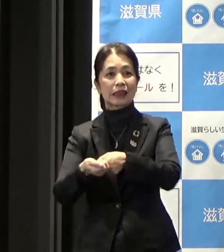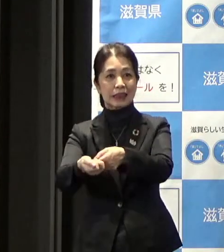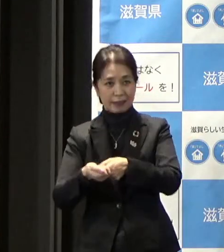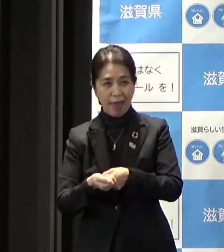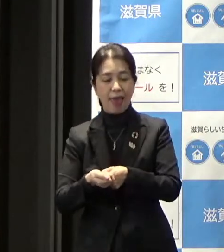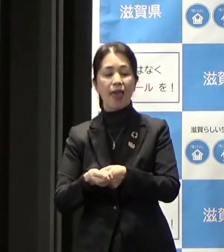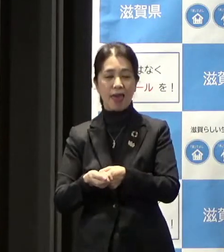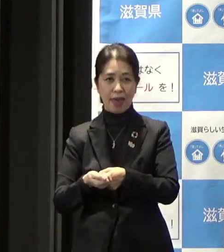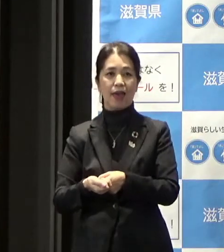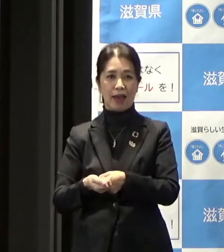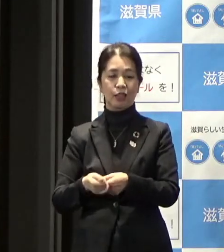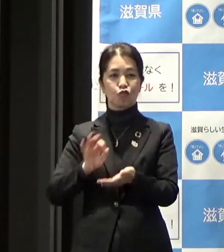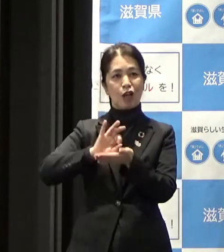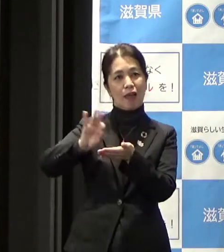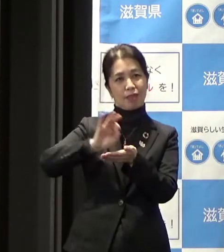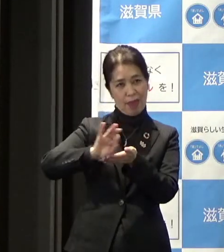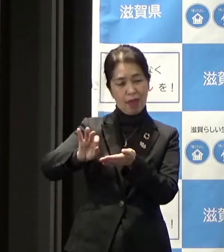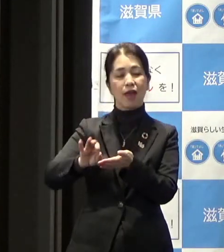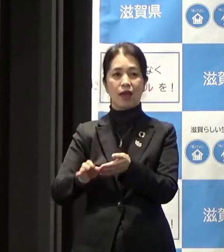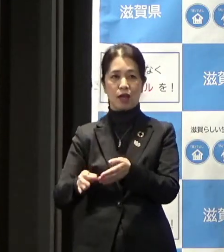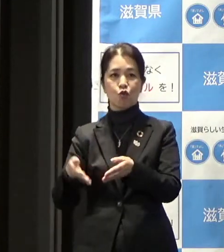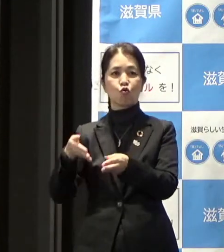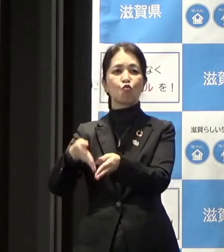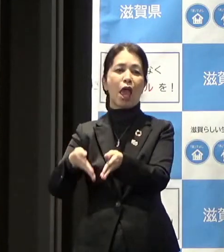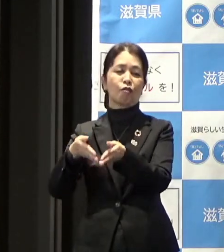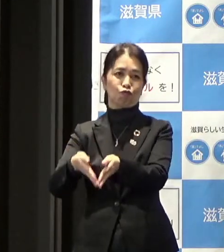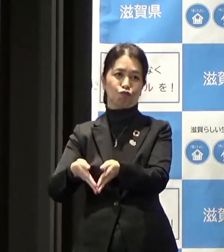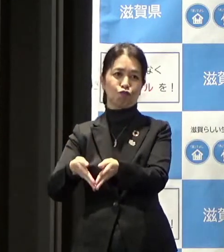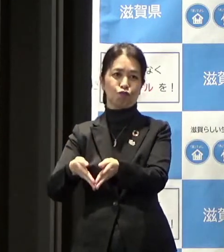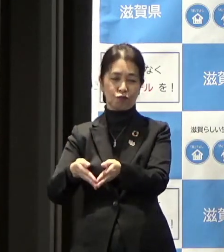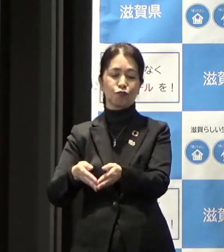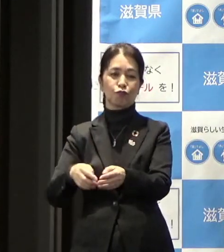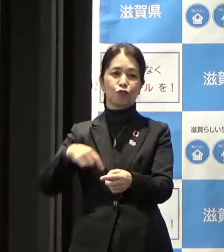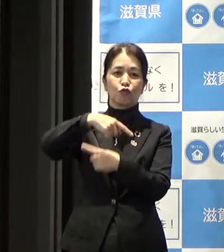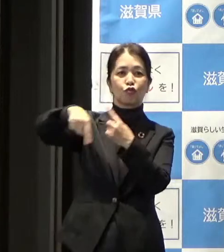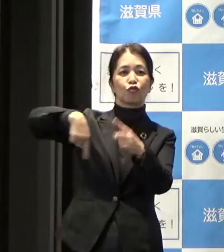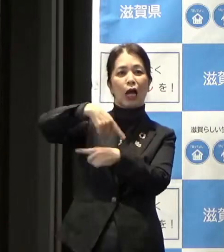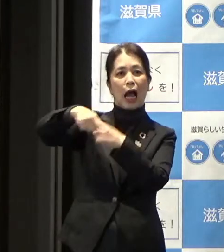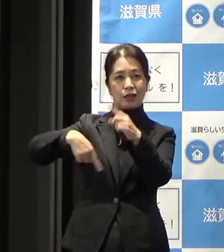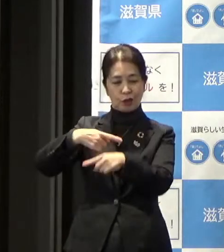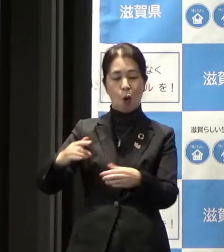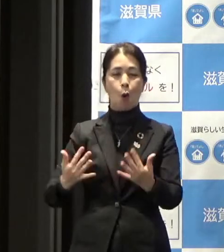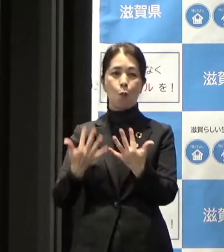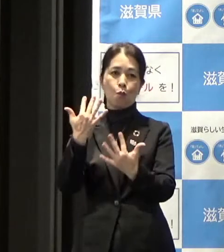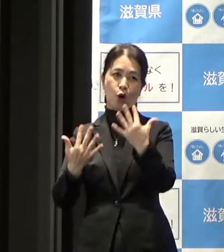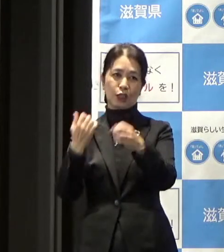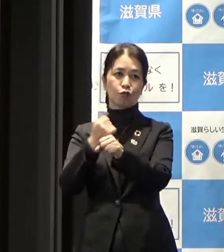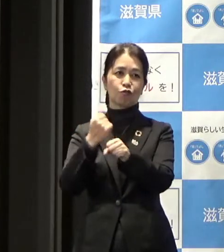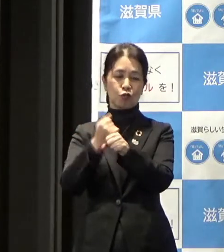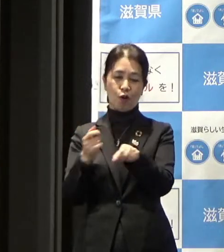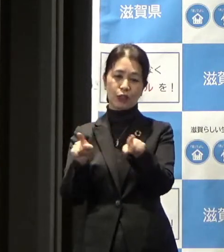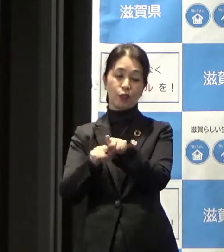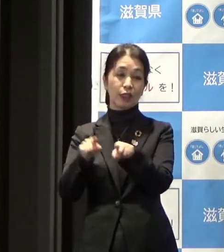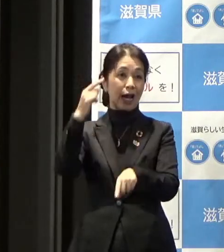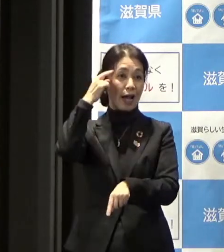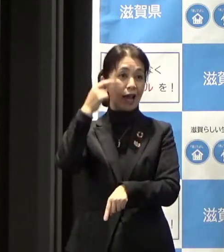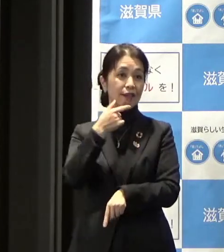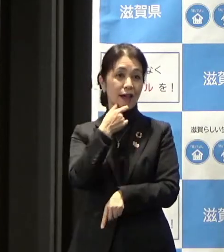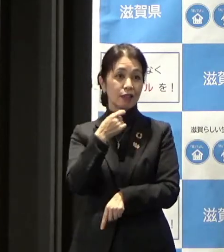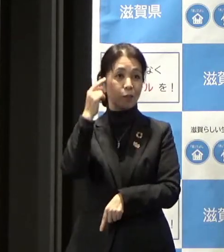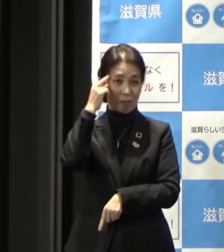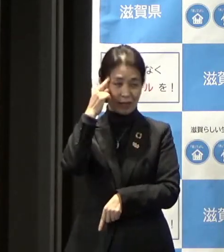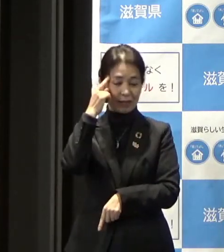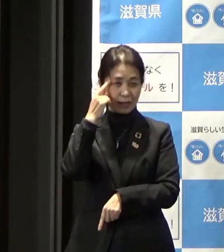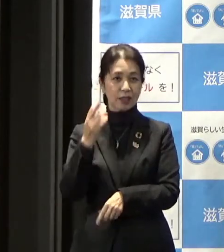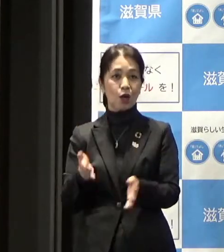場者の皆様と未来の山や循環の森づくりについて、一緒に考えていきたいと存じます。他にも体を動か